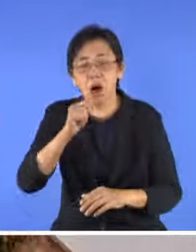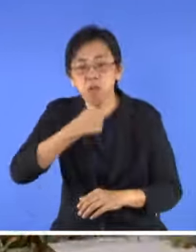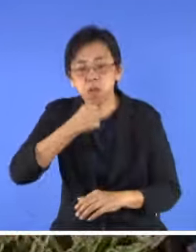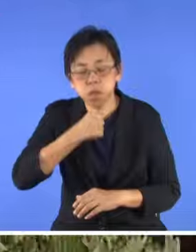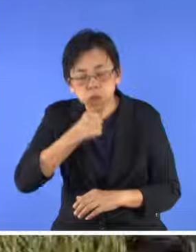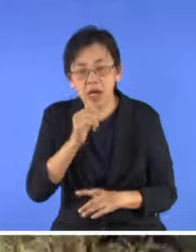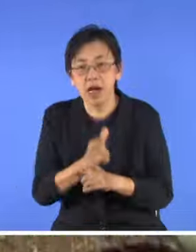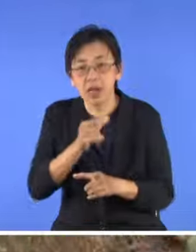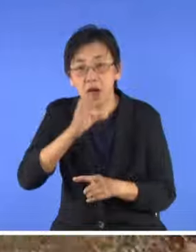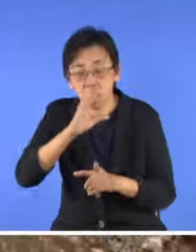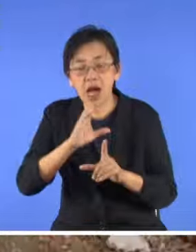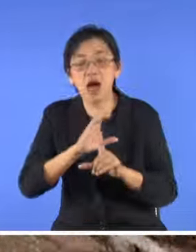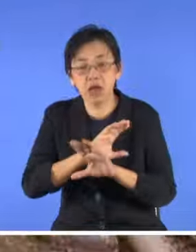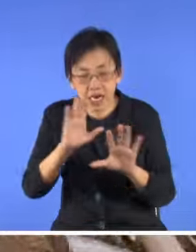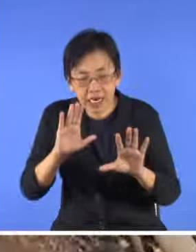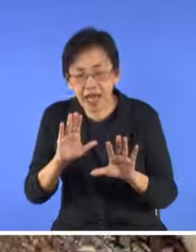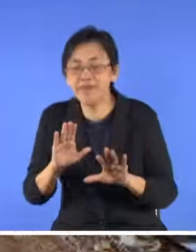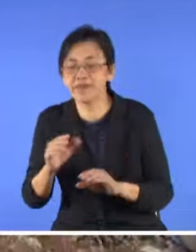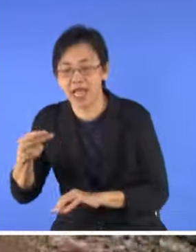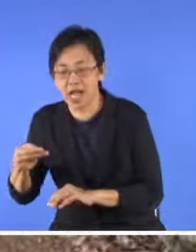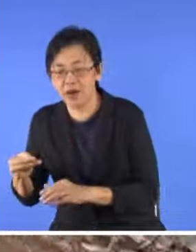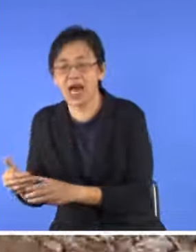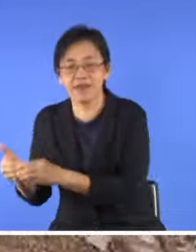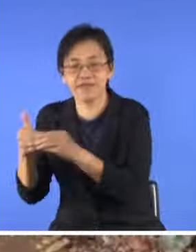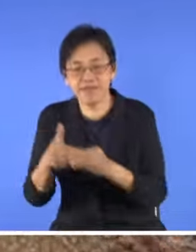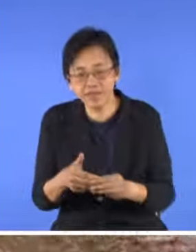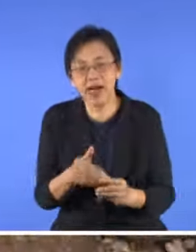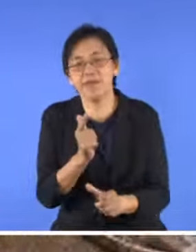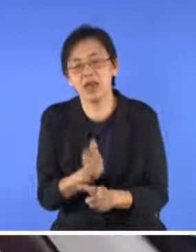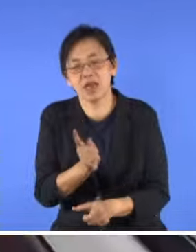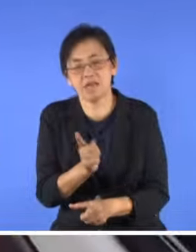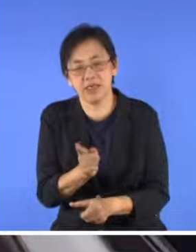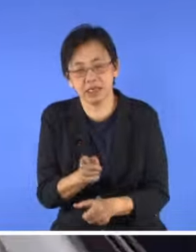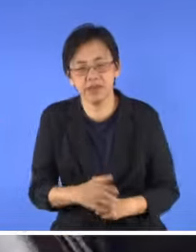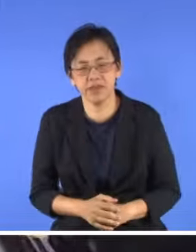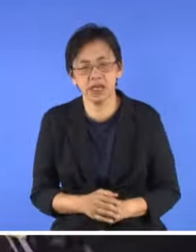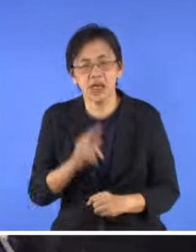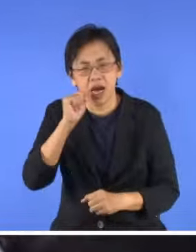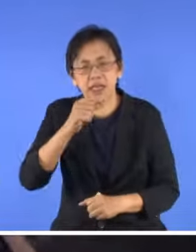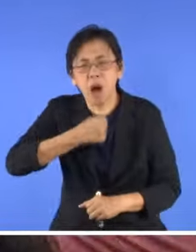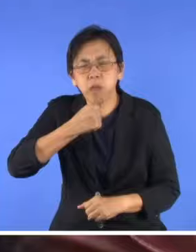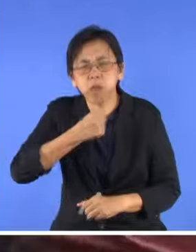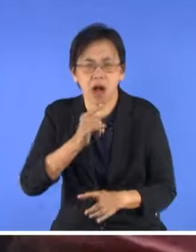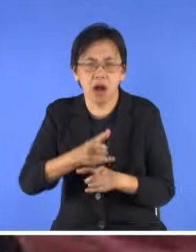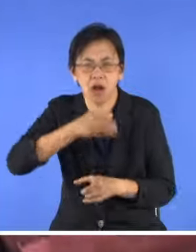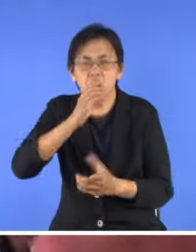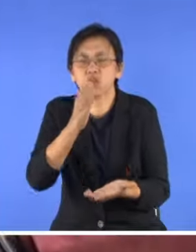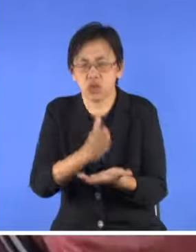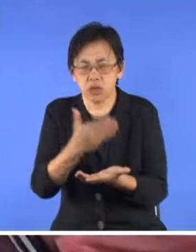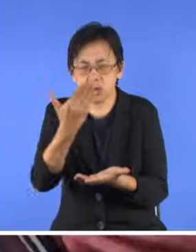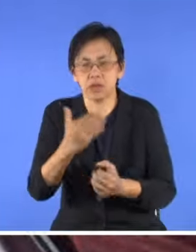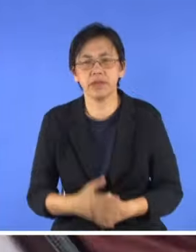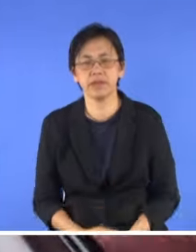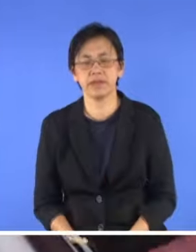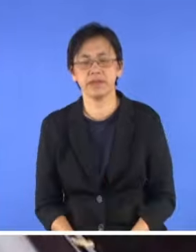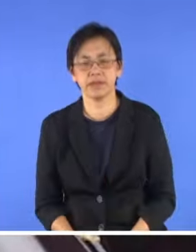ไหร่เนี่ยเขาจะเอาหลานเนี่ยมาให้ตาเลี้ยงแล้วก็จะดูแลกันต่อไปอืเออเนี่ยให้ตานี่หยุดหยุดดื่มก่อนว่าอย่างงั้นออ่ะนะครับ